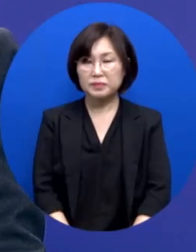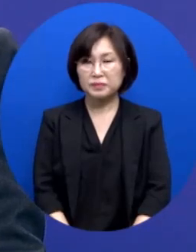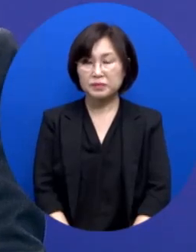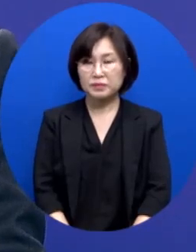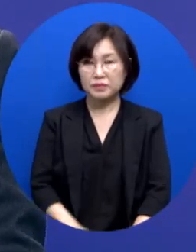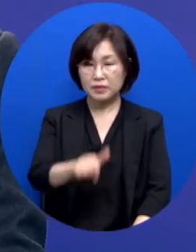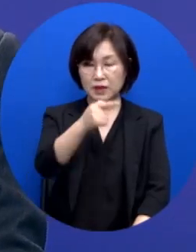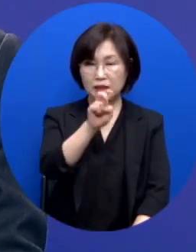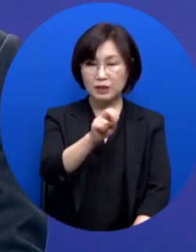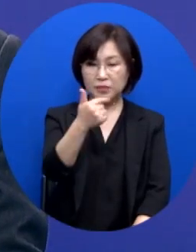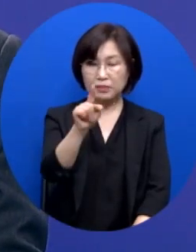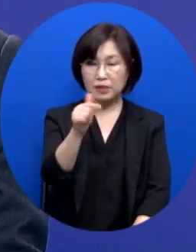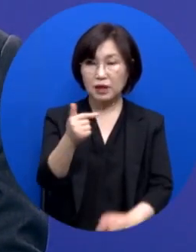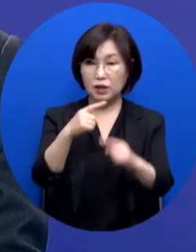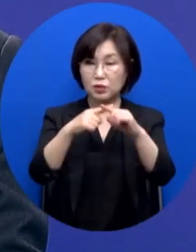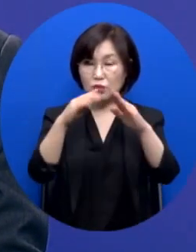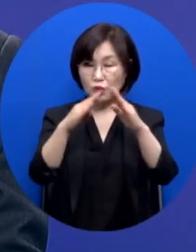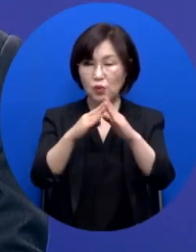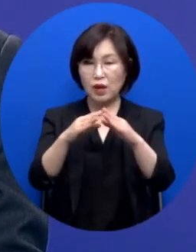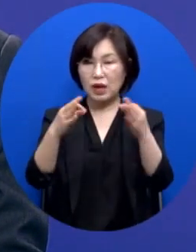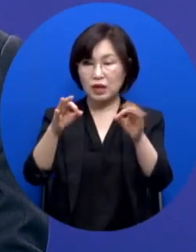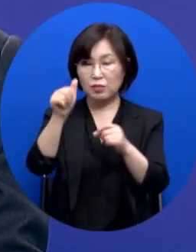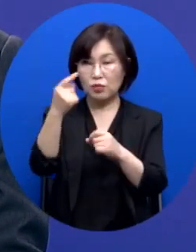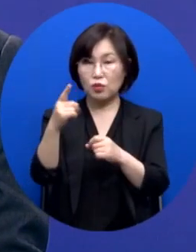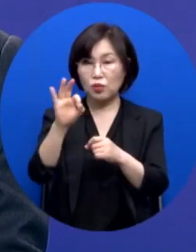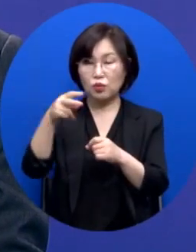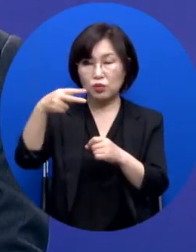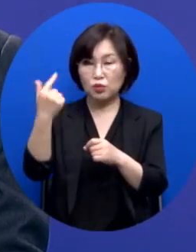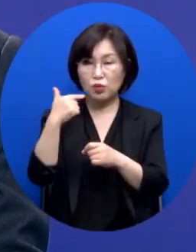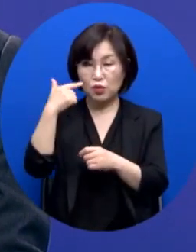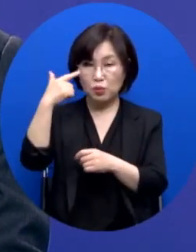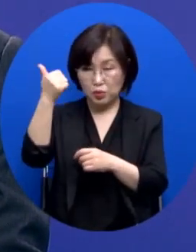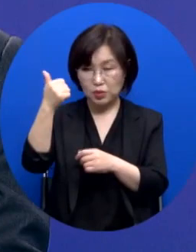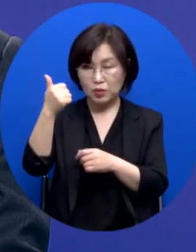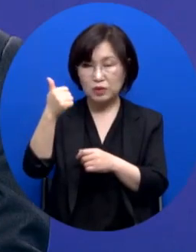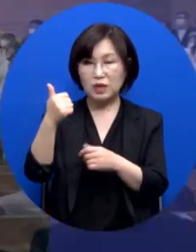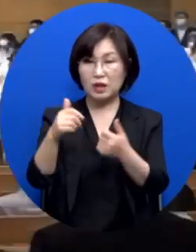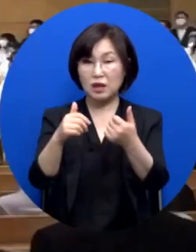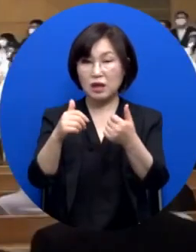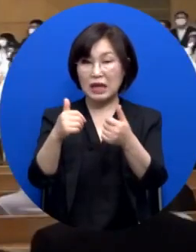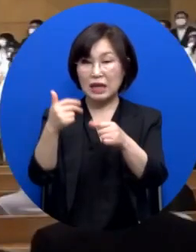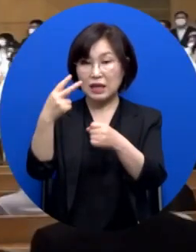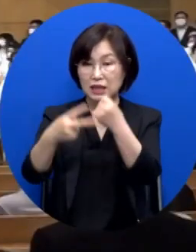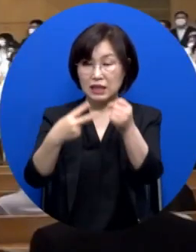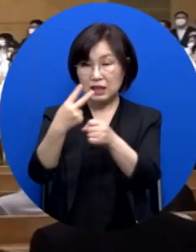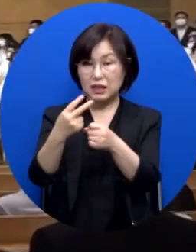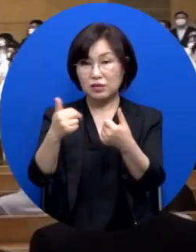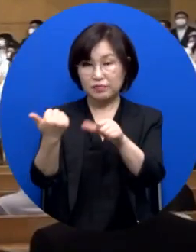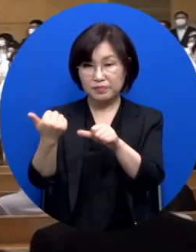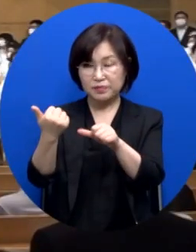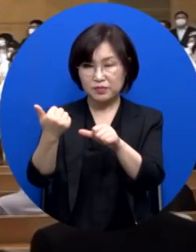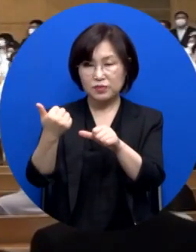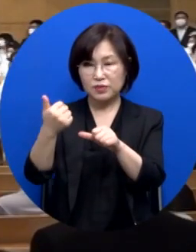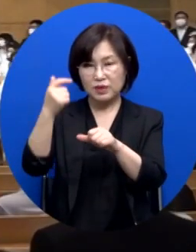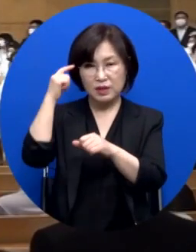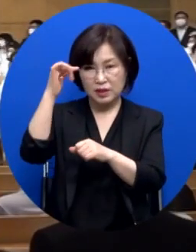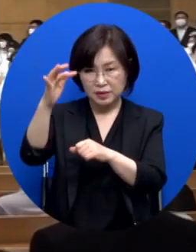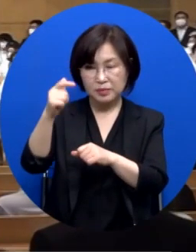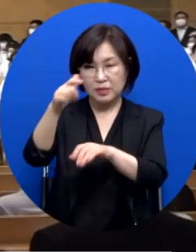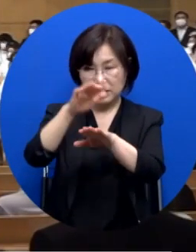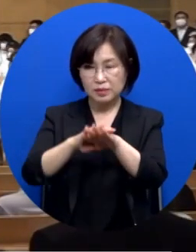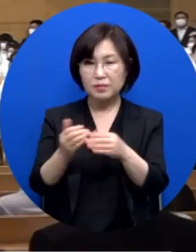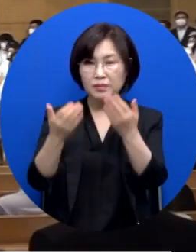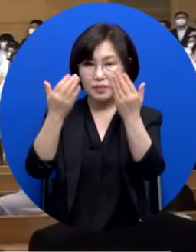금란교회 고 김홍도 감독의 2주기를 맞아 추모의 별과 이루었습니다 설교는 김 감독의